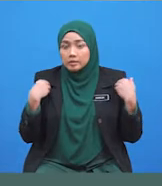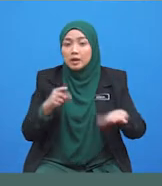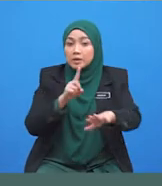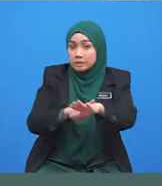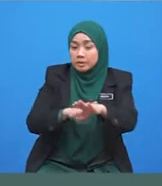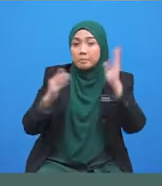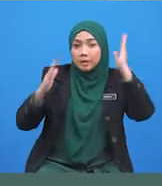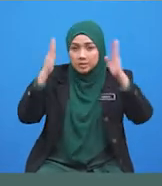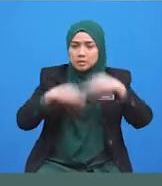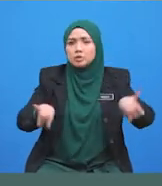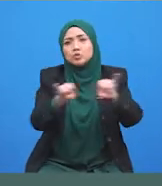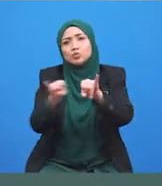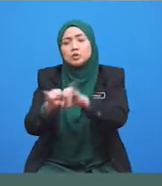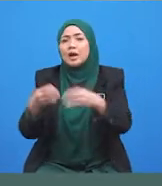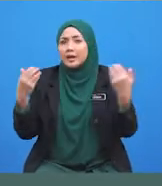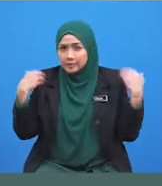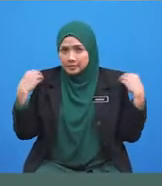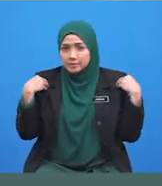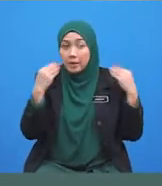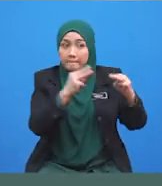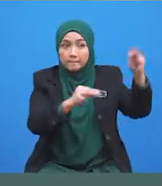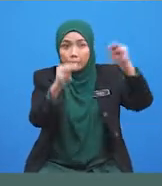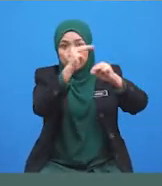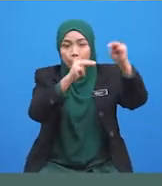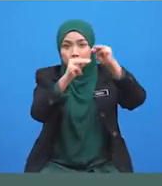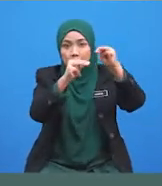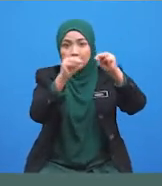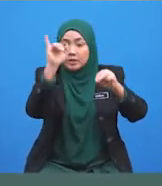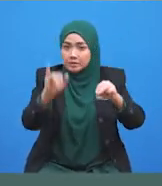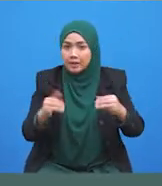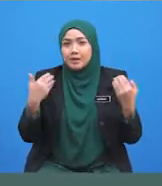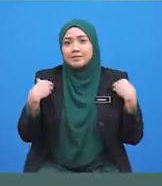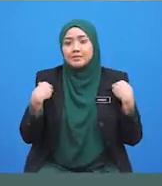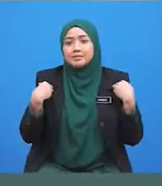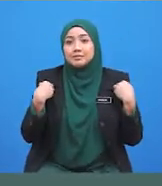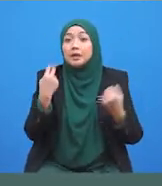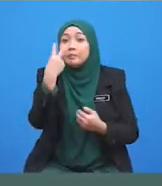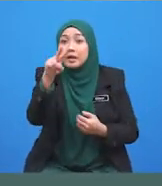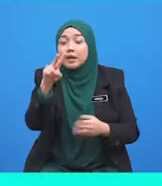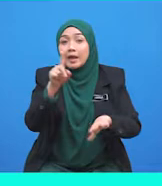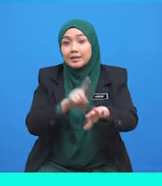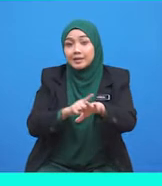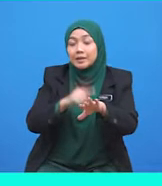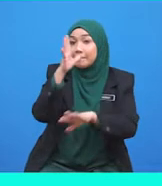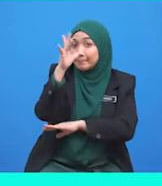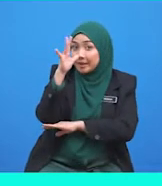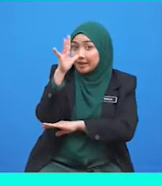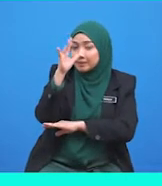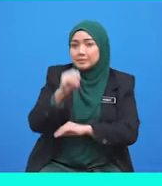sejarah yang menakjubkan. Murid-murid pernah melawat ke Bandaraya Bersejarah Melaka?